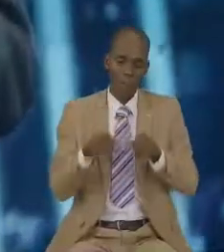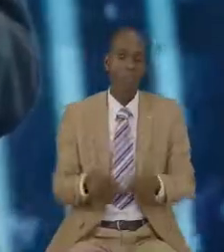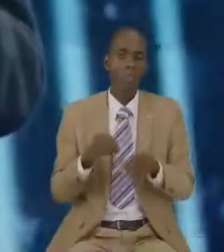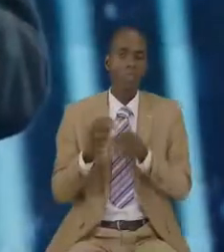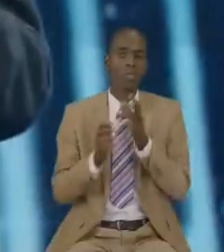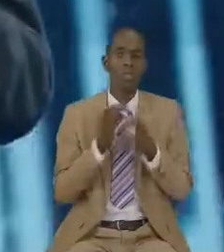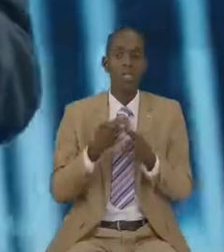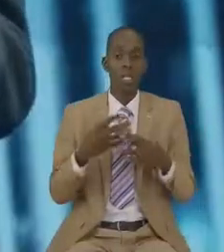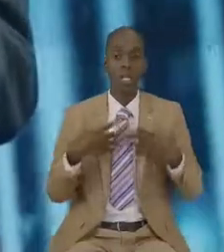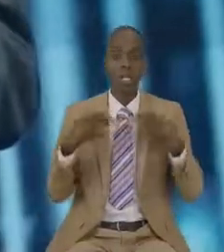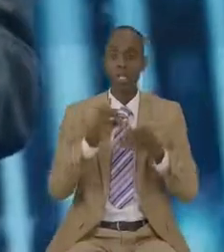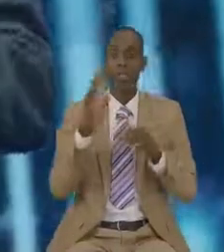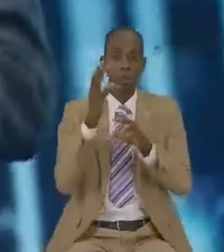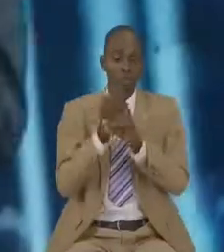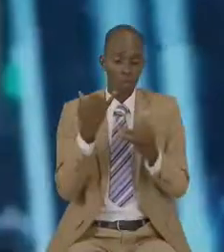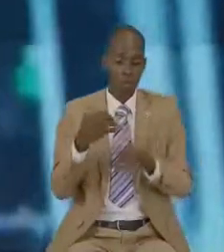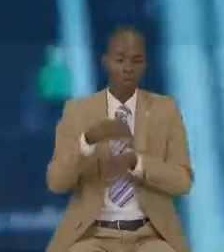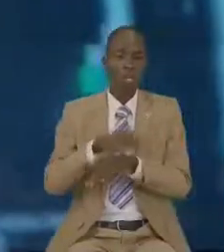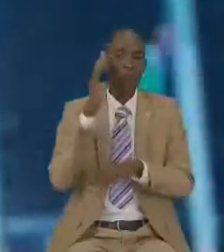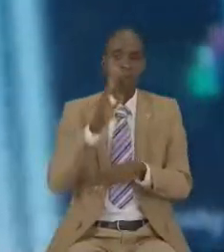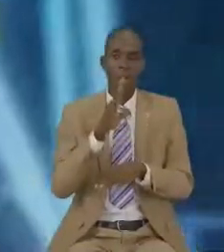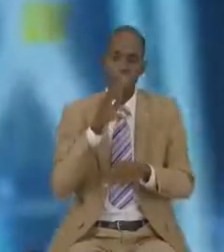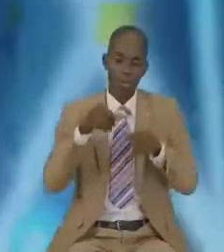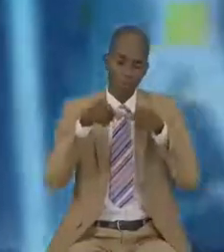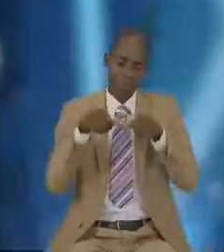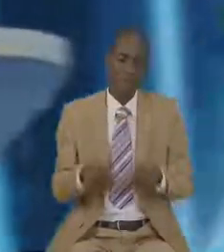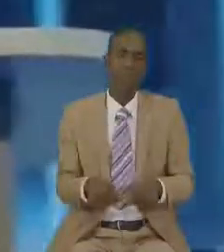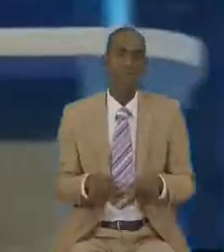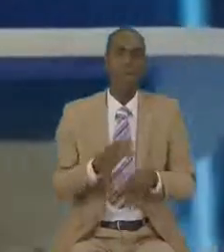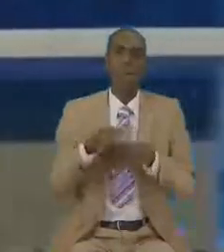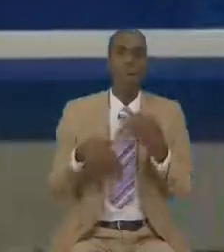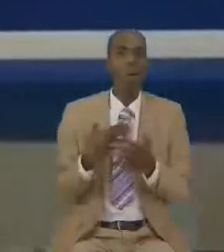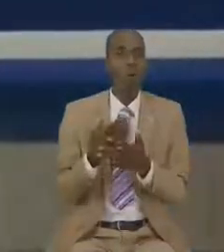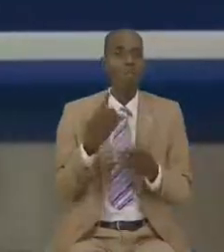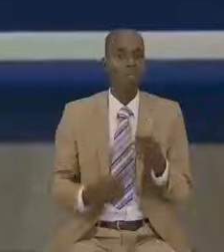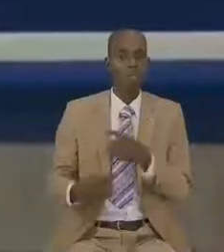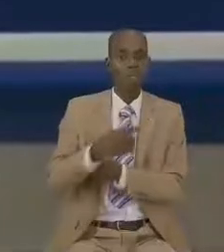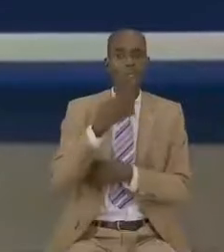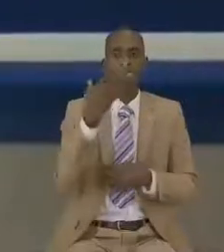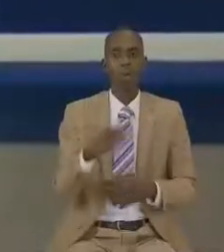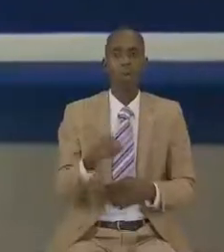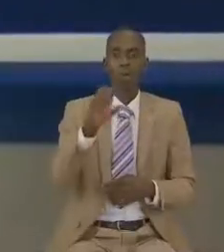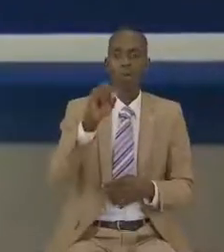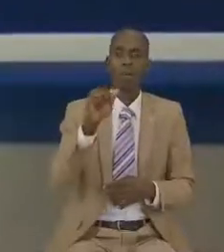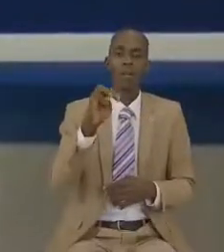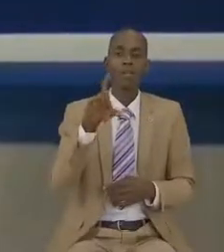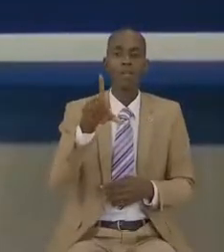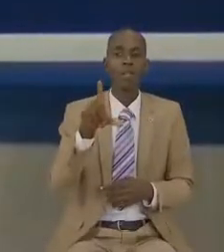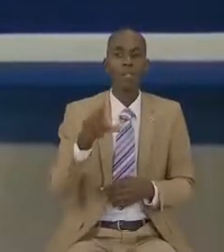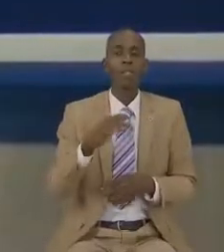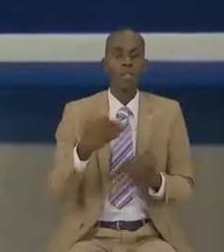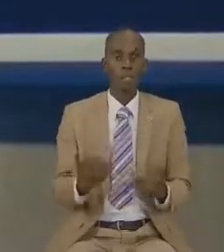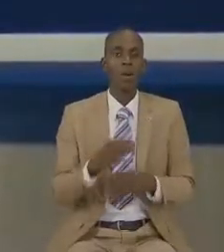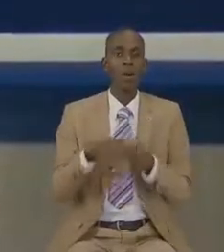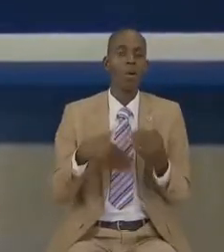sera permanente. Tous les jours de Samuel, tous les jours du Sauveur,